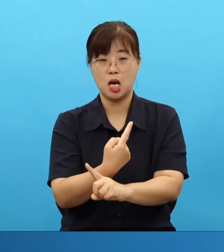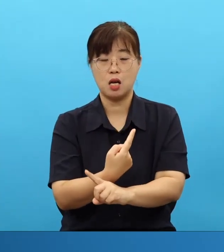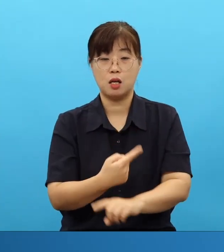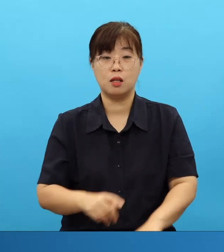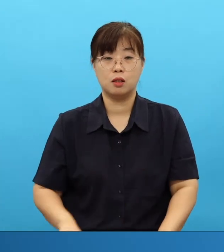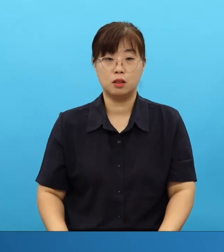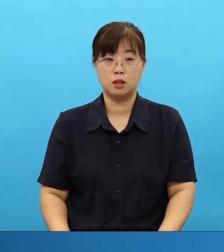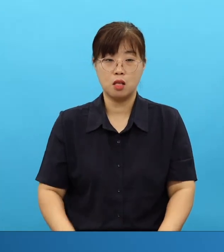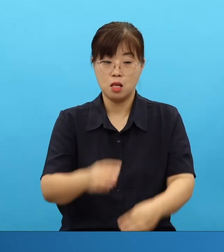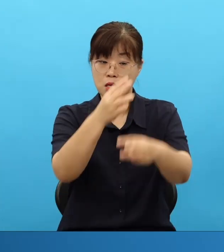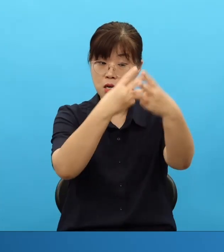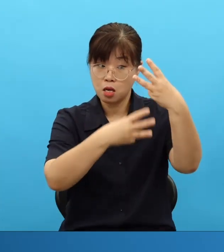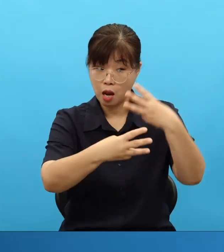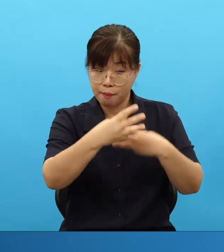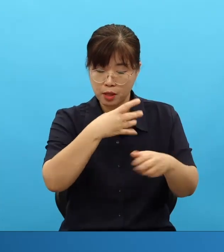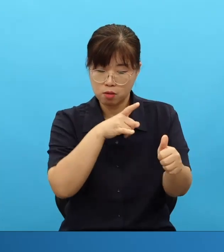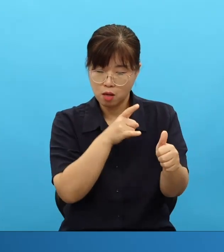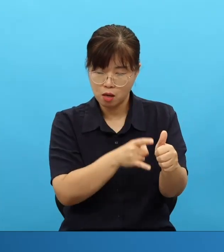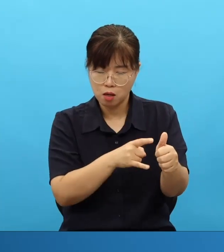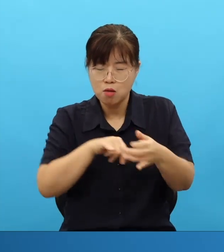반드시 알려야 되는